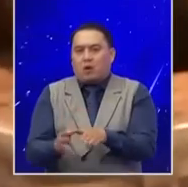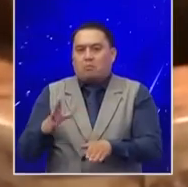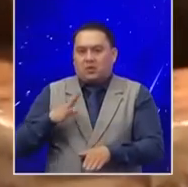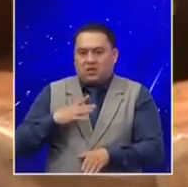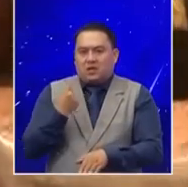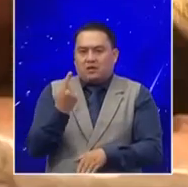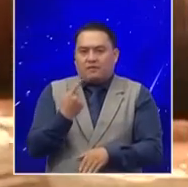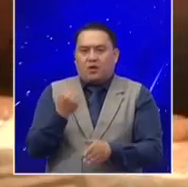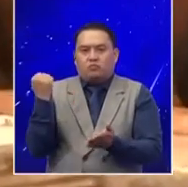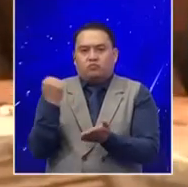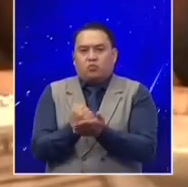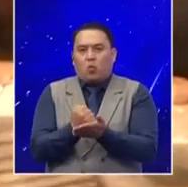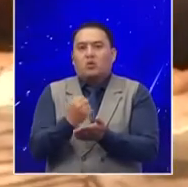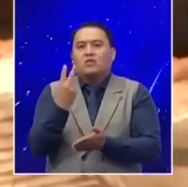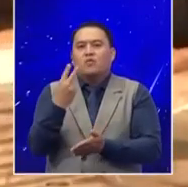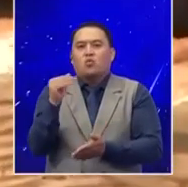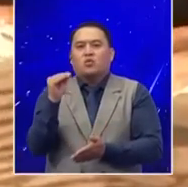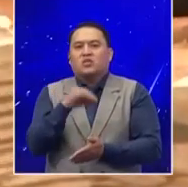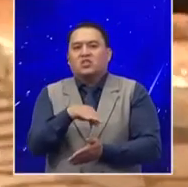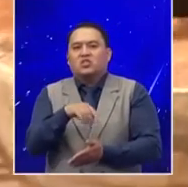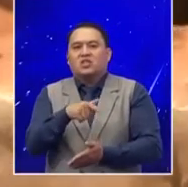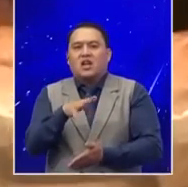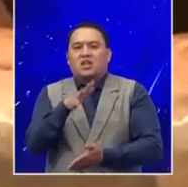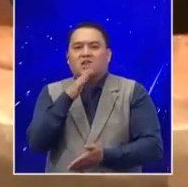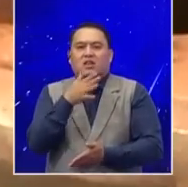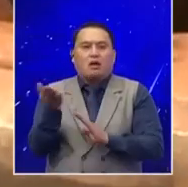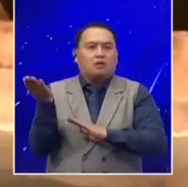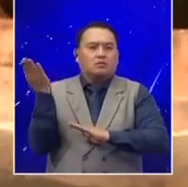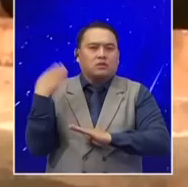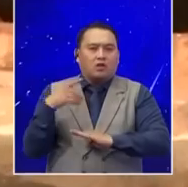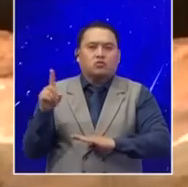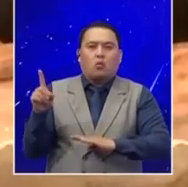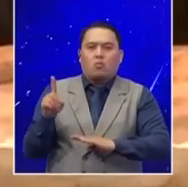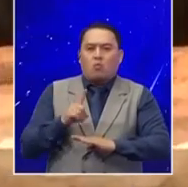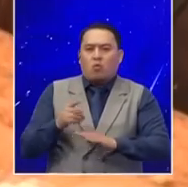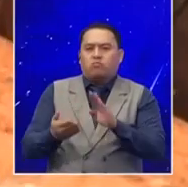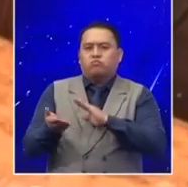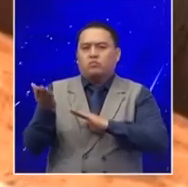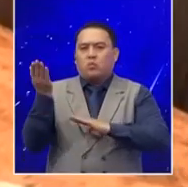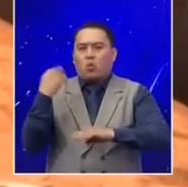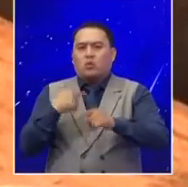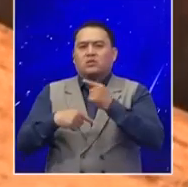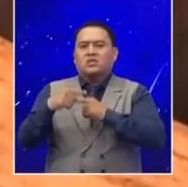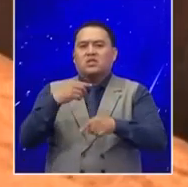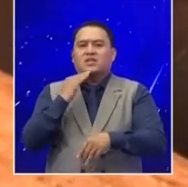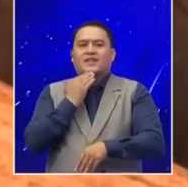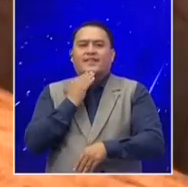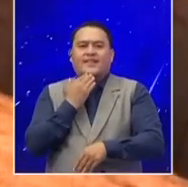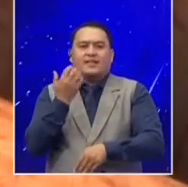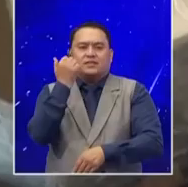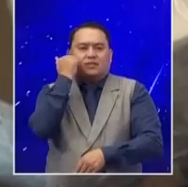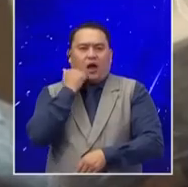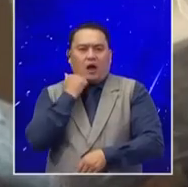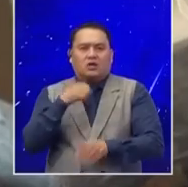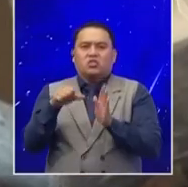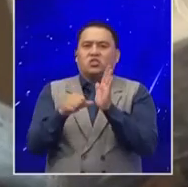гробы, запечатанные более 2500 лет назад, относятся к позднему периоду Древнего Египта, примерно